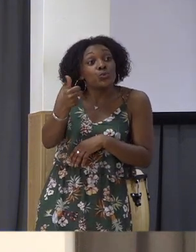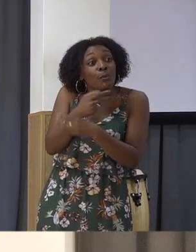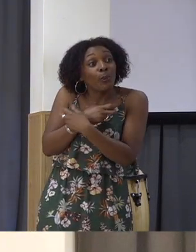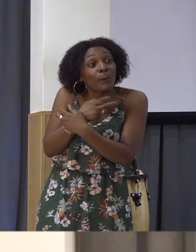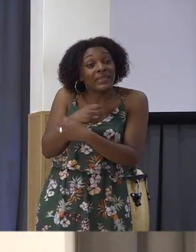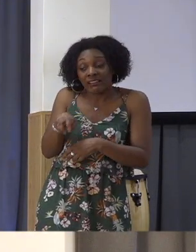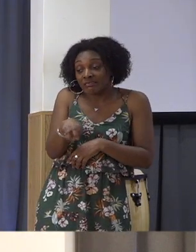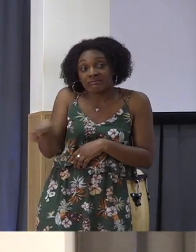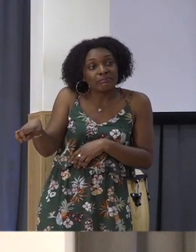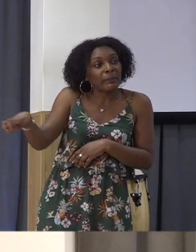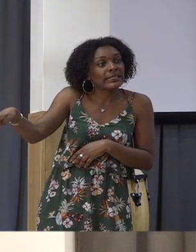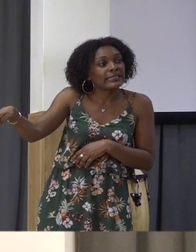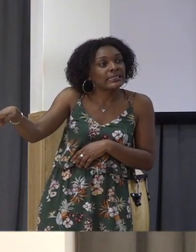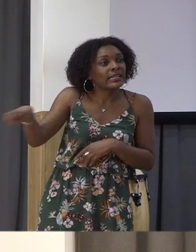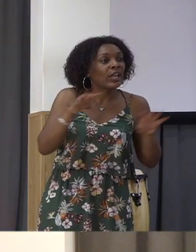100.